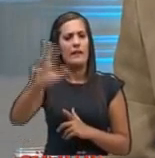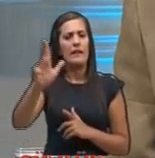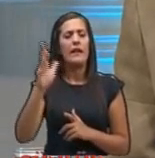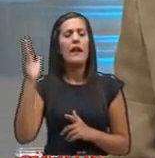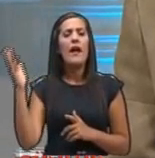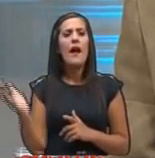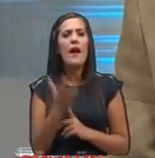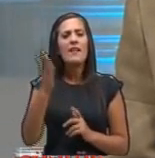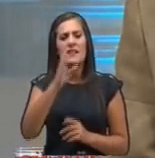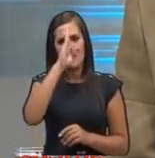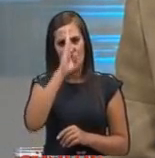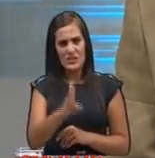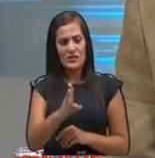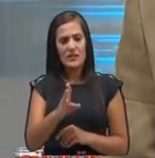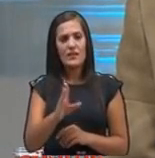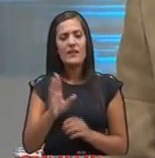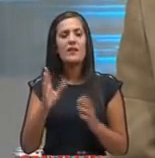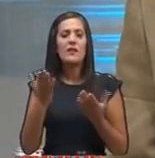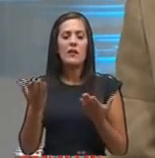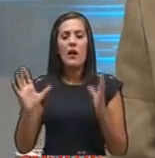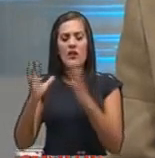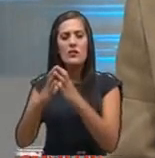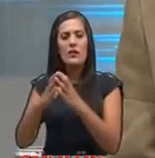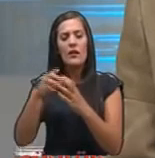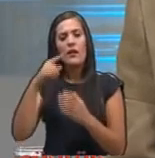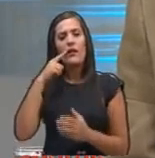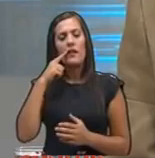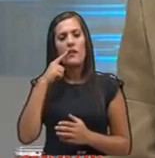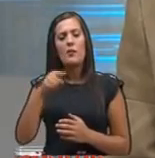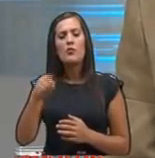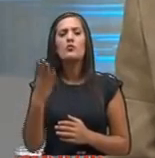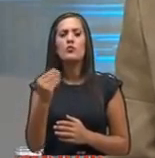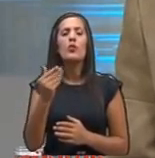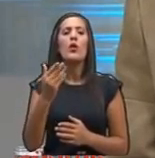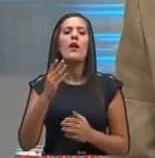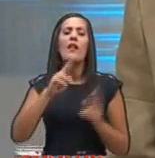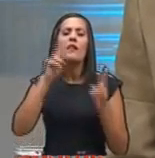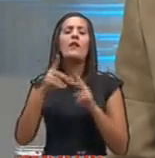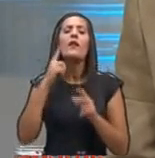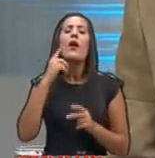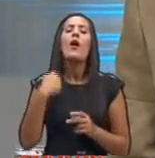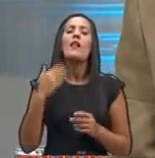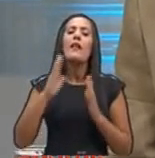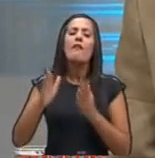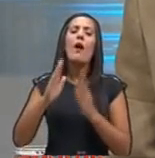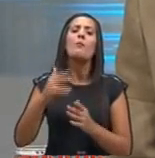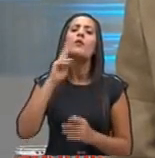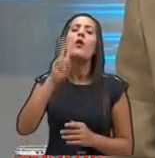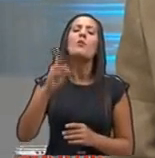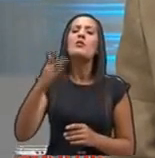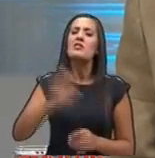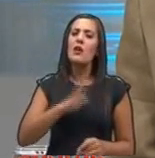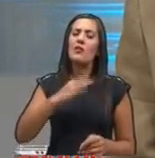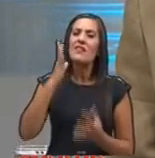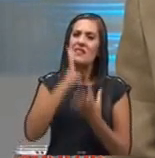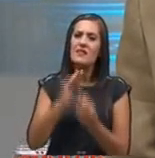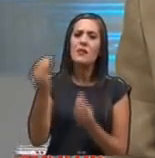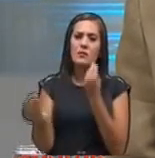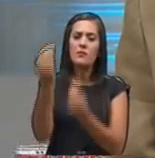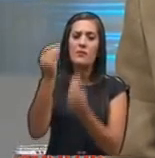en ciddi şekli ki hani bunu pek sık görmüyoruz açıkçası. Hani bu tür şikayette olan insanlar